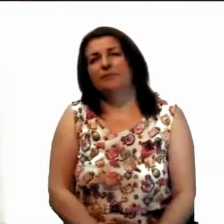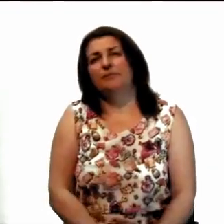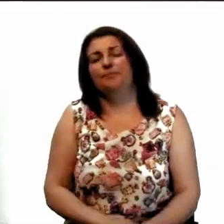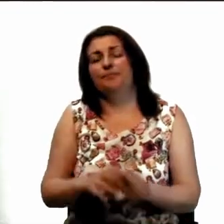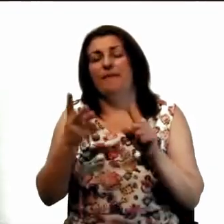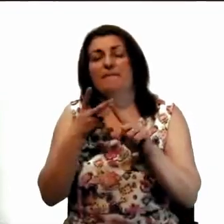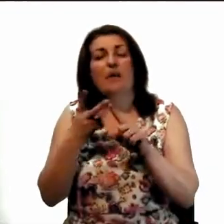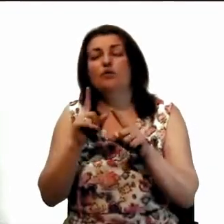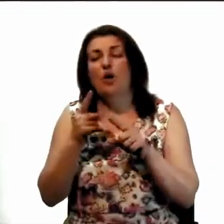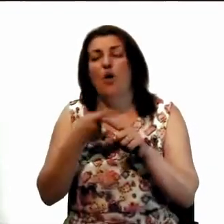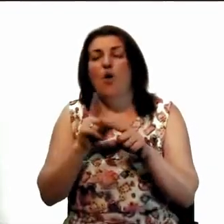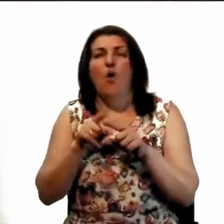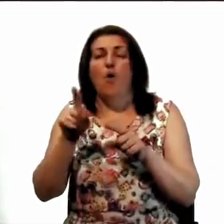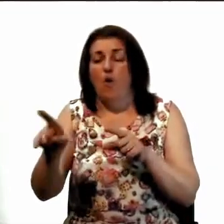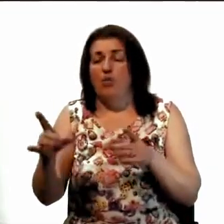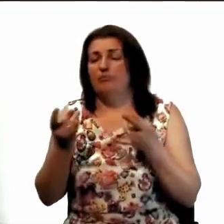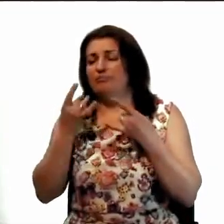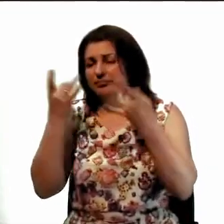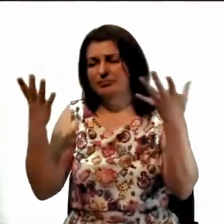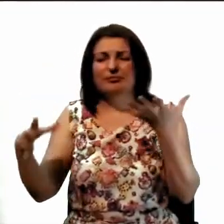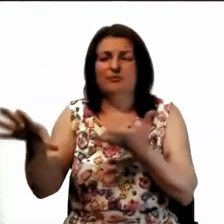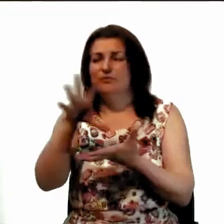Второе, он расточил все свое имущество.